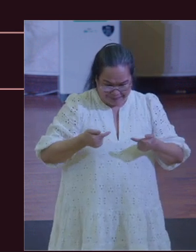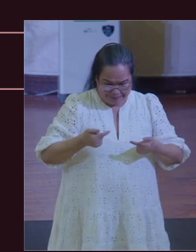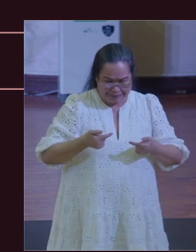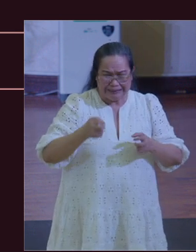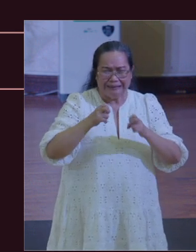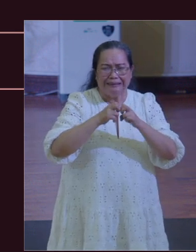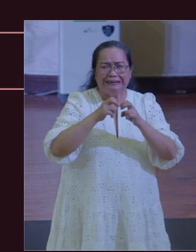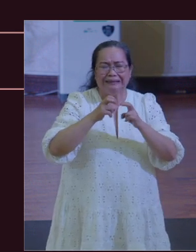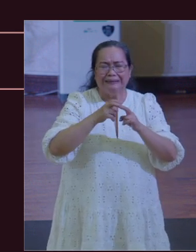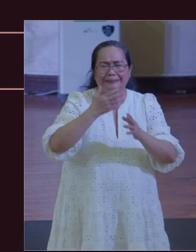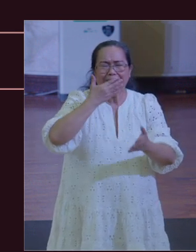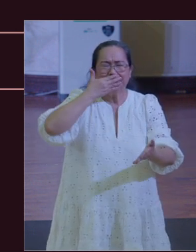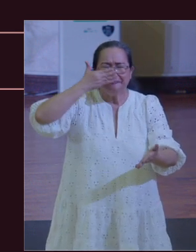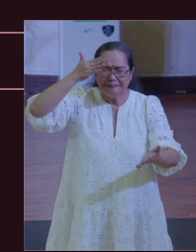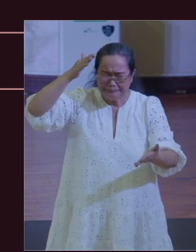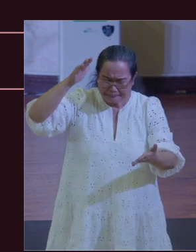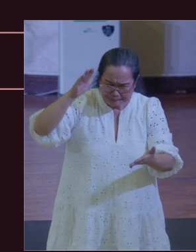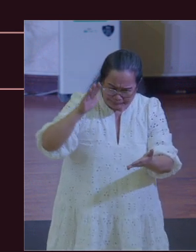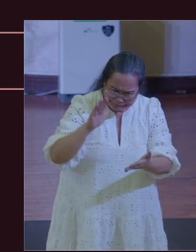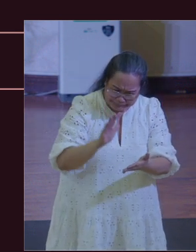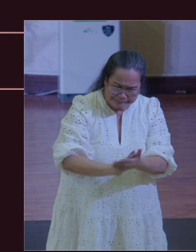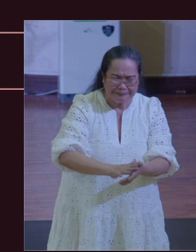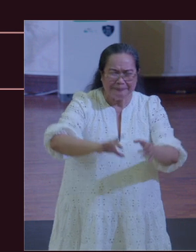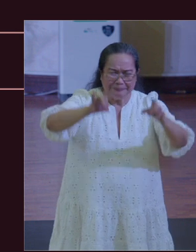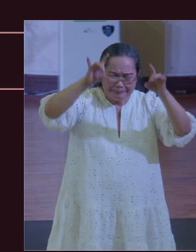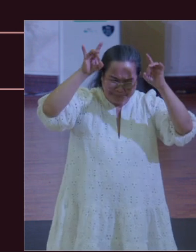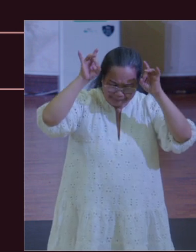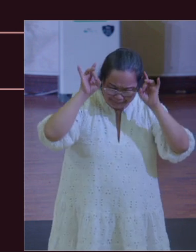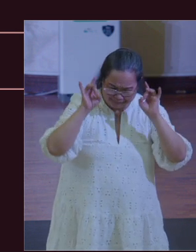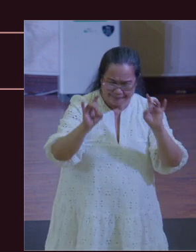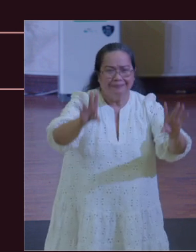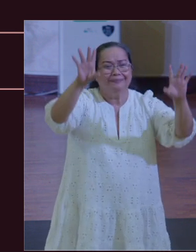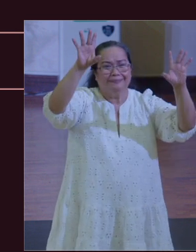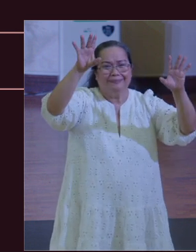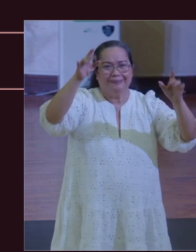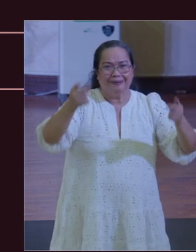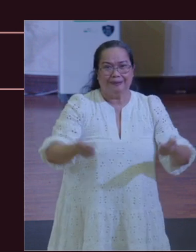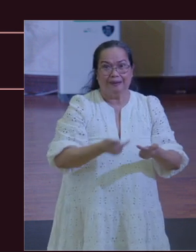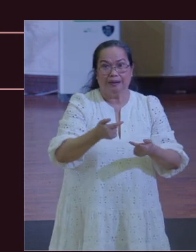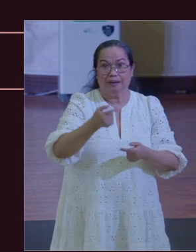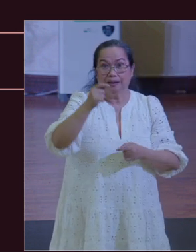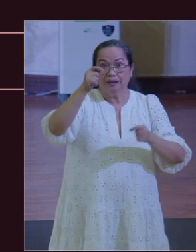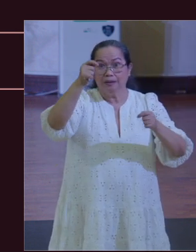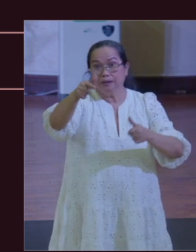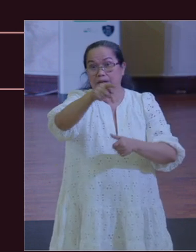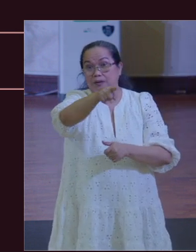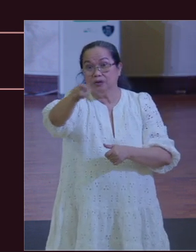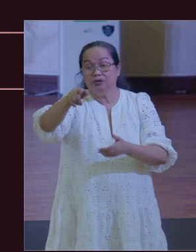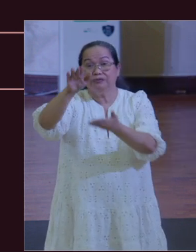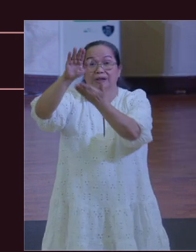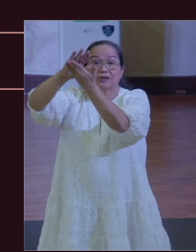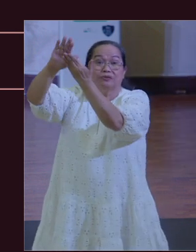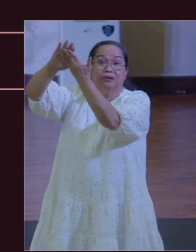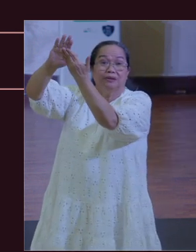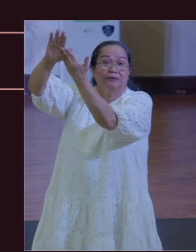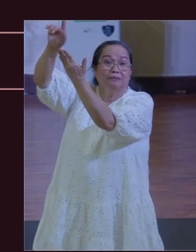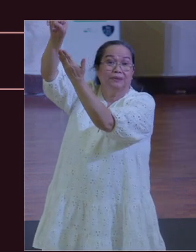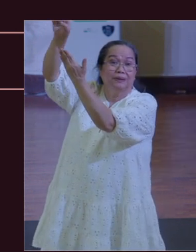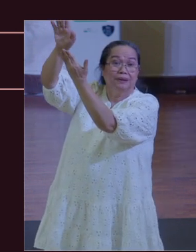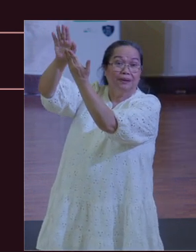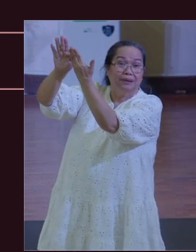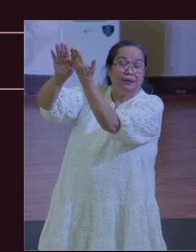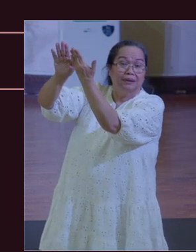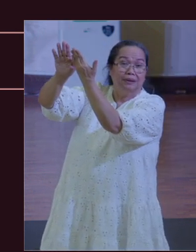kahit karumal-dumal at pangit ang inyong kasalanan, immediately ask for forgiveness. Hingi ng tawad kasi